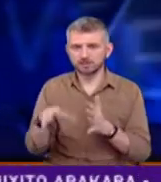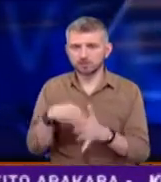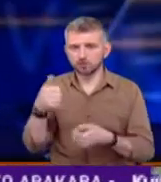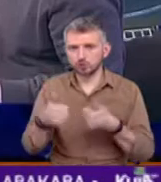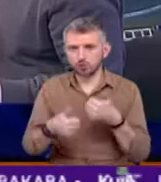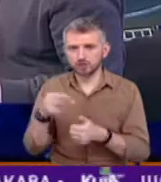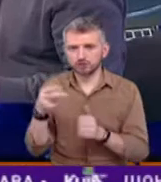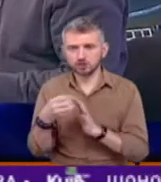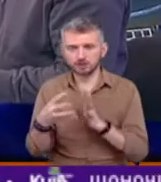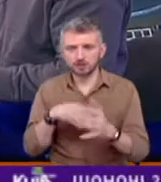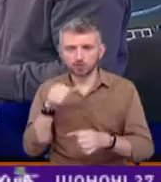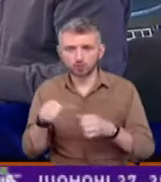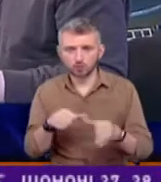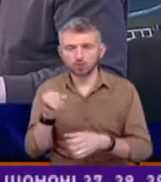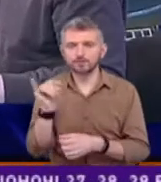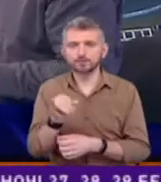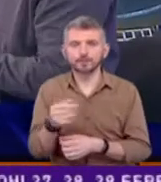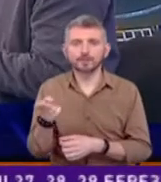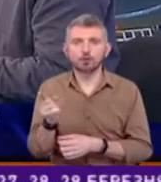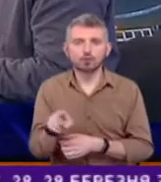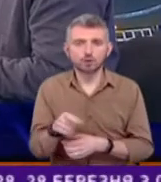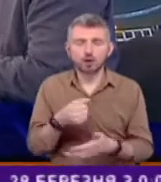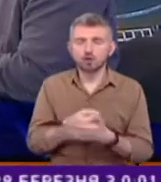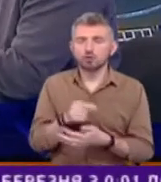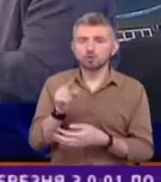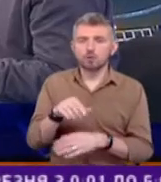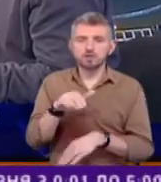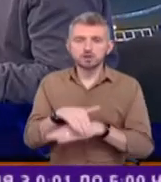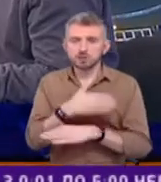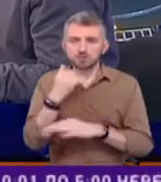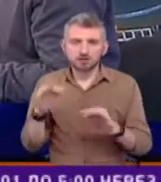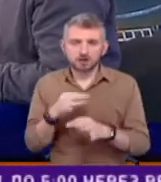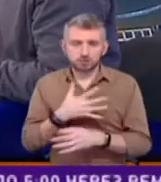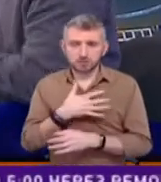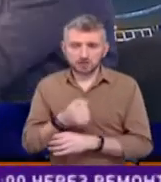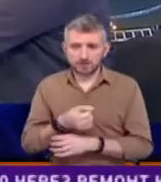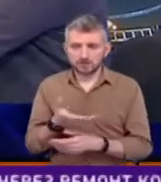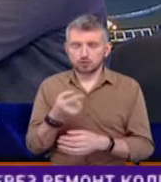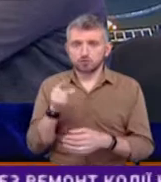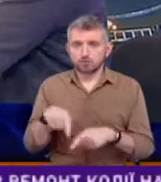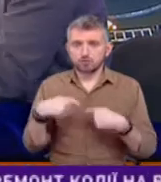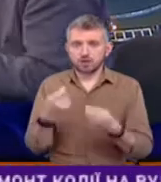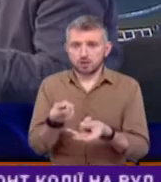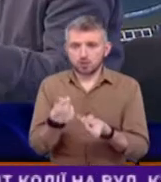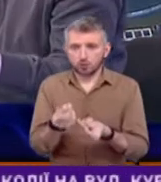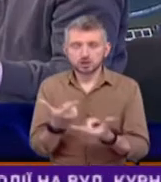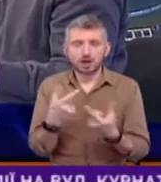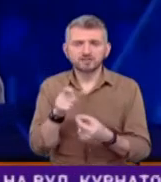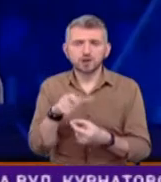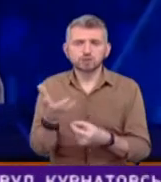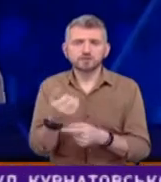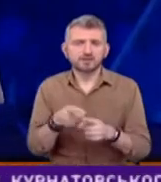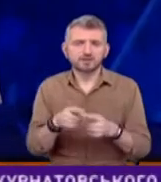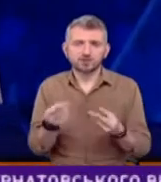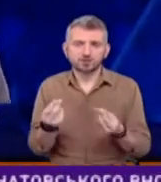гонки 2019 року. І тому до нього фактично немає ніяких претензій, оскільки йому передали гроші, а де люди взяли ці